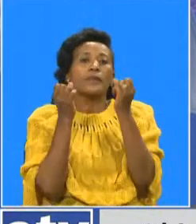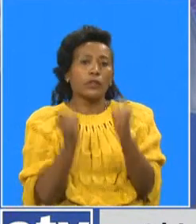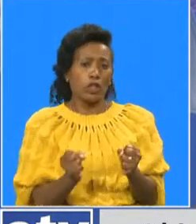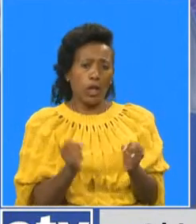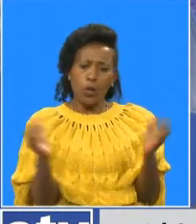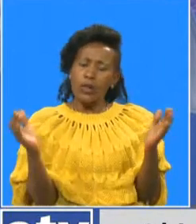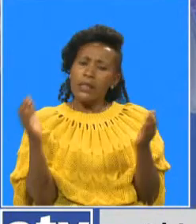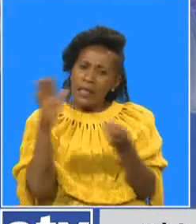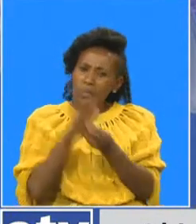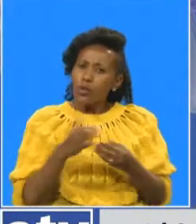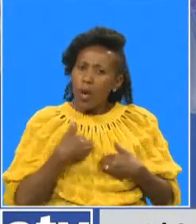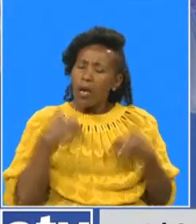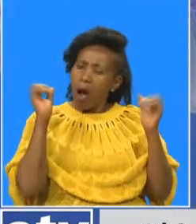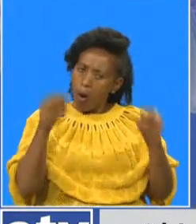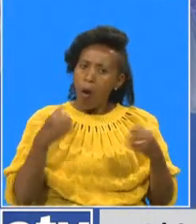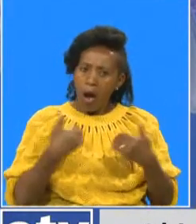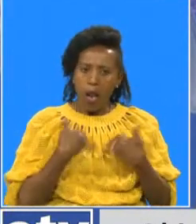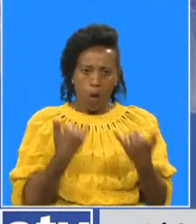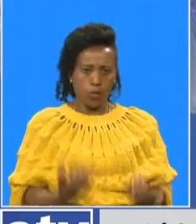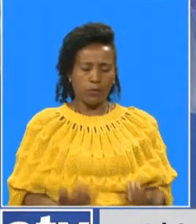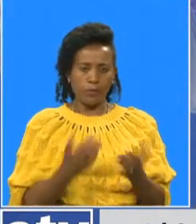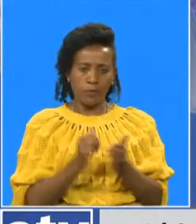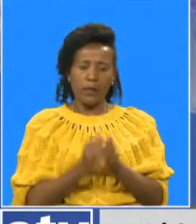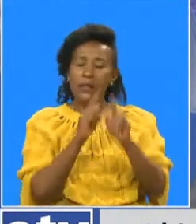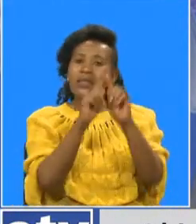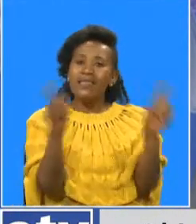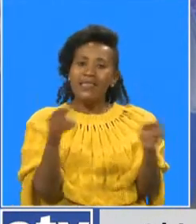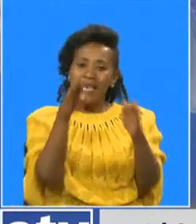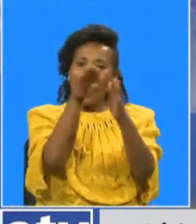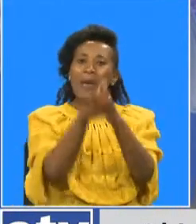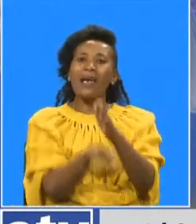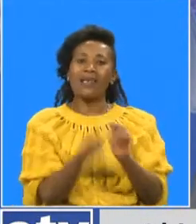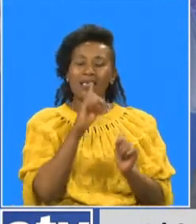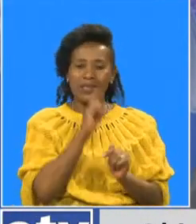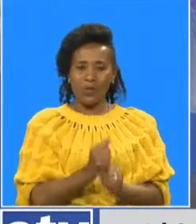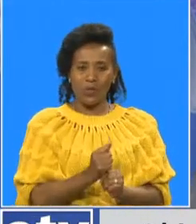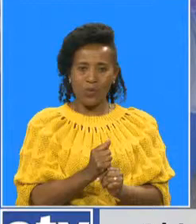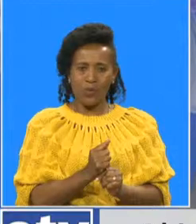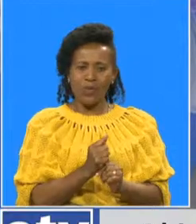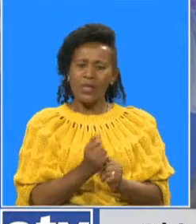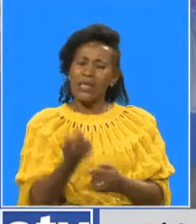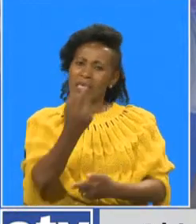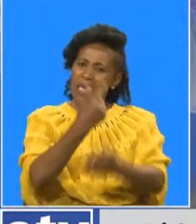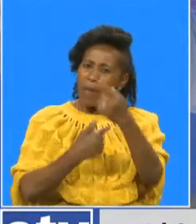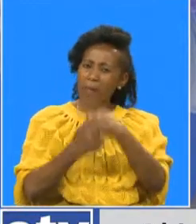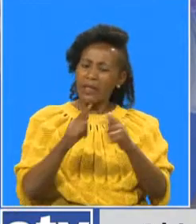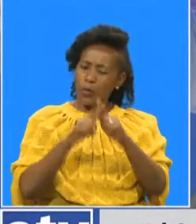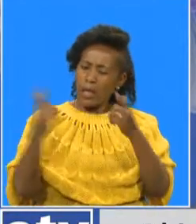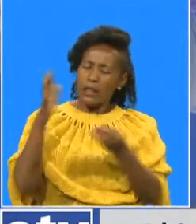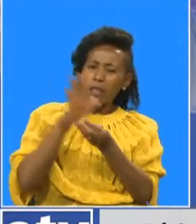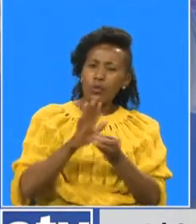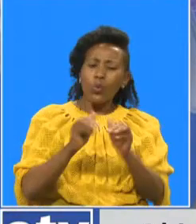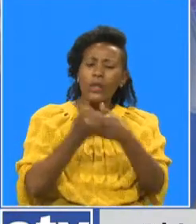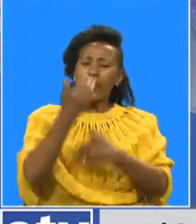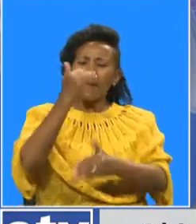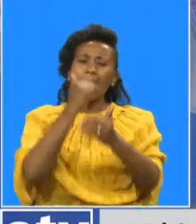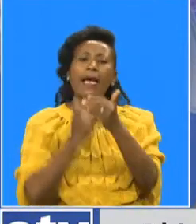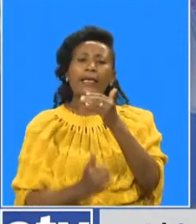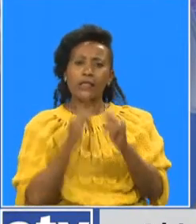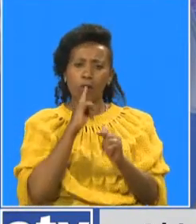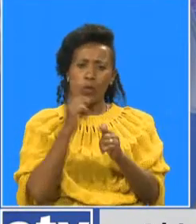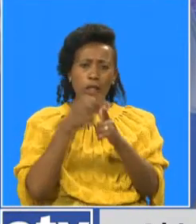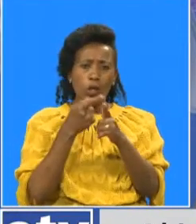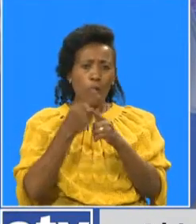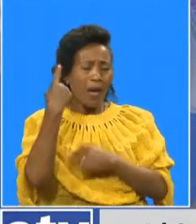ስቲል ተጽዕኖ አለው ወይ? አለ። አሁንም ግን ለመቀነስ ነው የሚያሳድረው ትልቅ ተጽዕኖ። እንዴት አድርገን ቀንሰው?